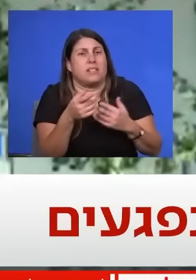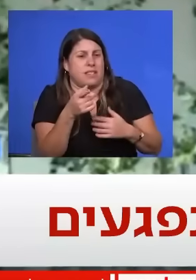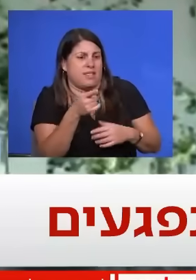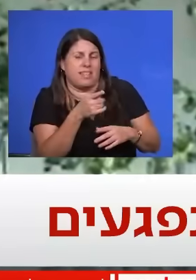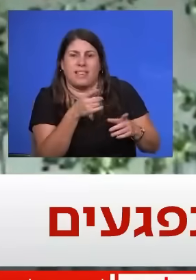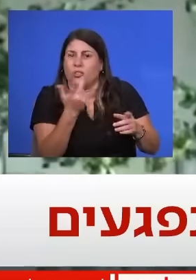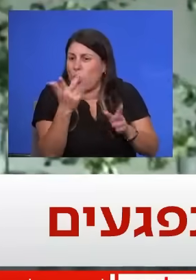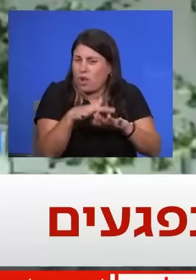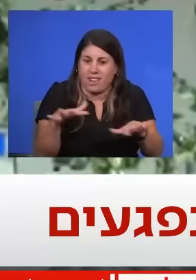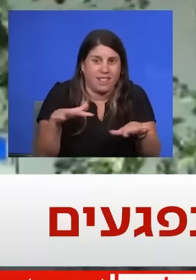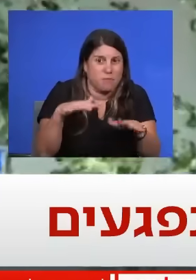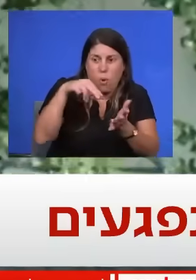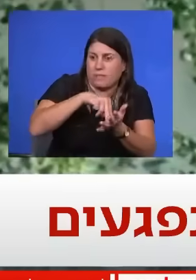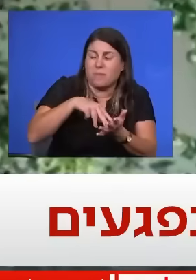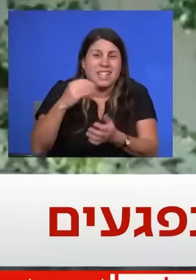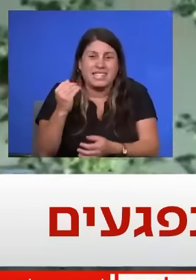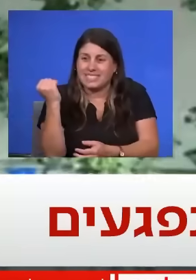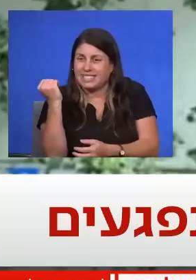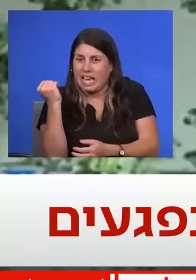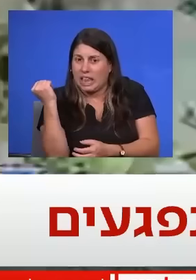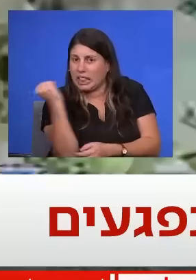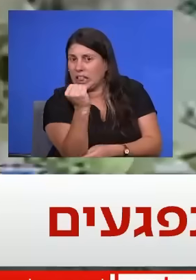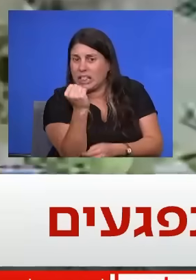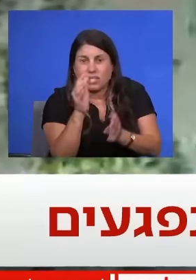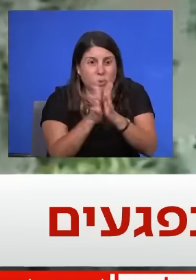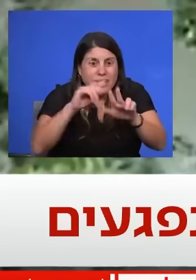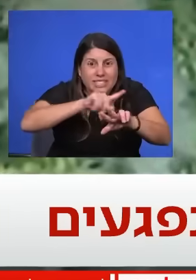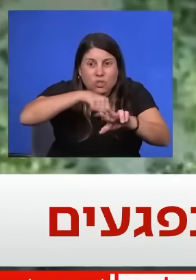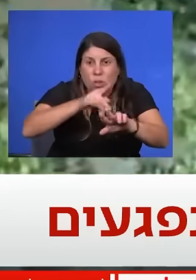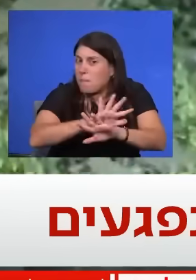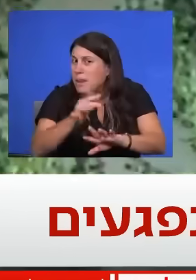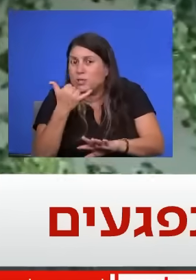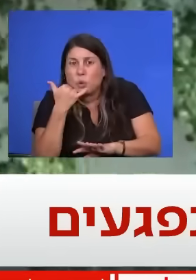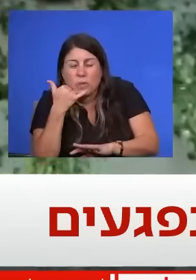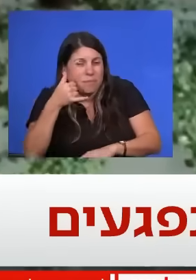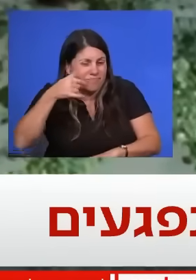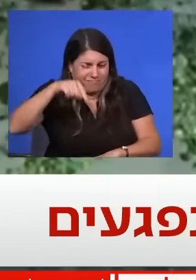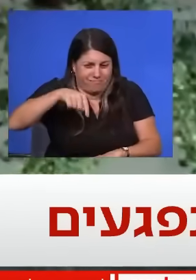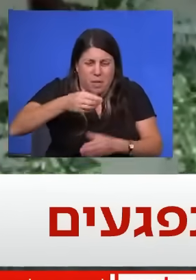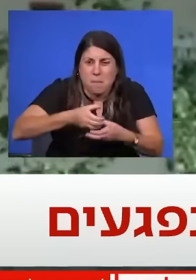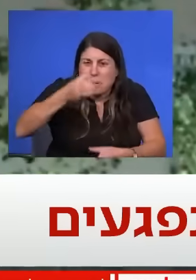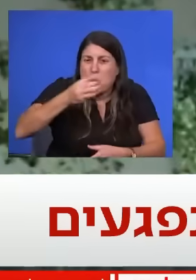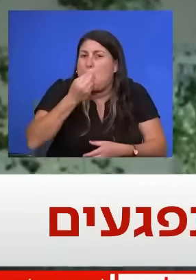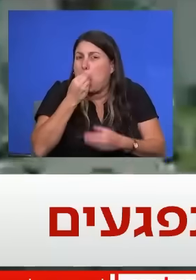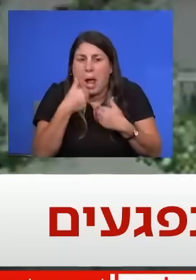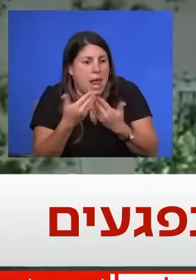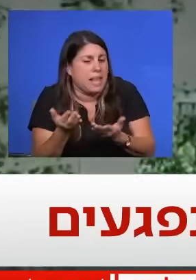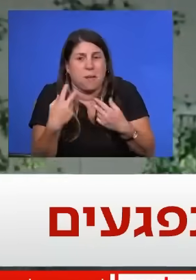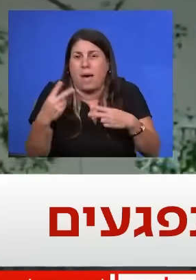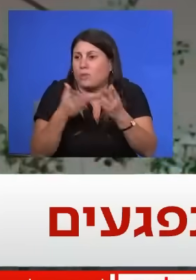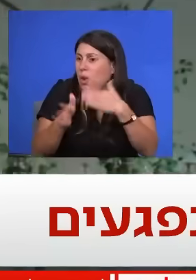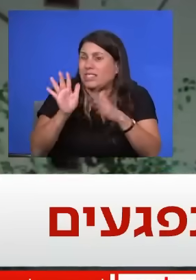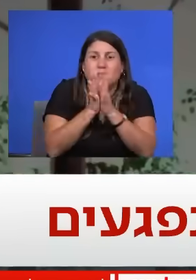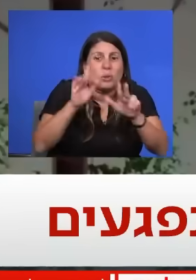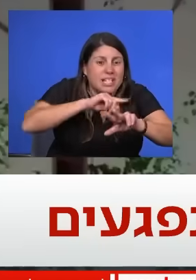סכינים, 18 שעות, בלי שירותים, צריכים בתוך בקבוק, לא היה אוכל, פחדו לצאת החוצה, 18 שעות, שמרו את המחבלים, דופקים